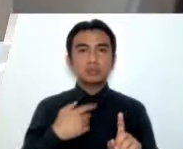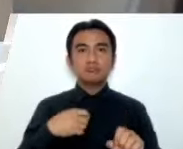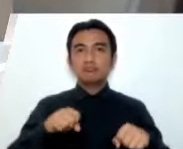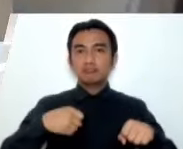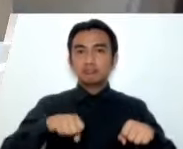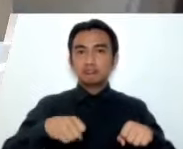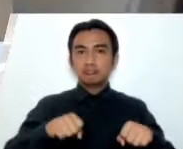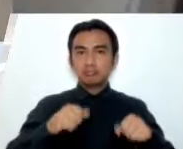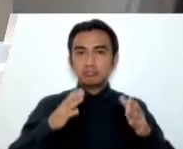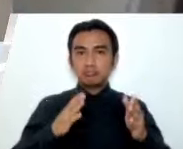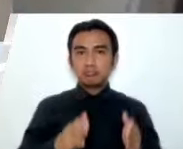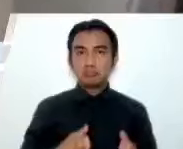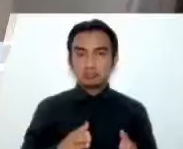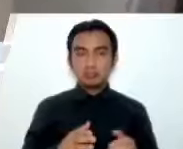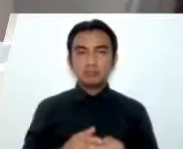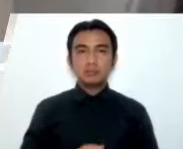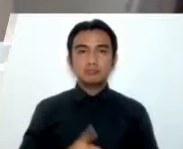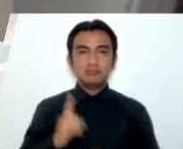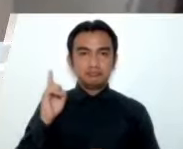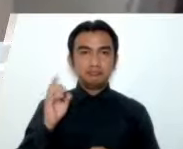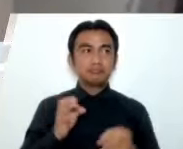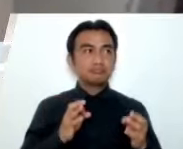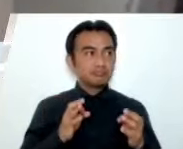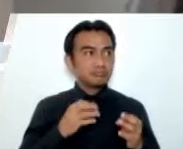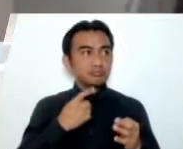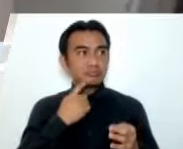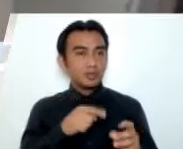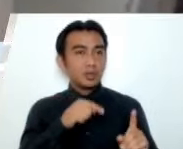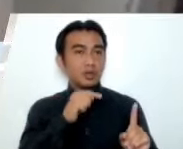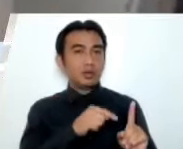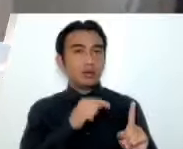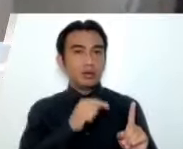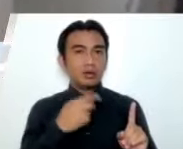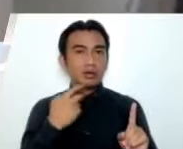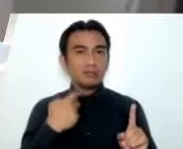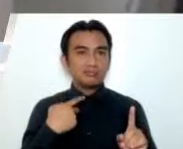Suspecha niya, natiktikan sila. Yung katapat po namin na bahay,